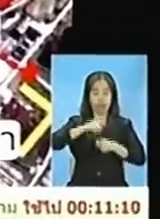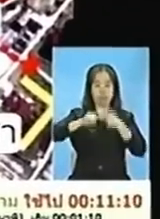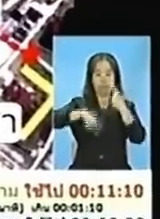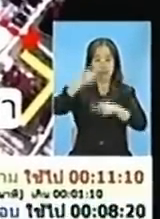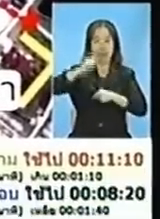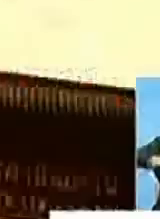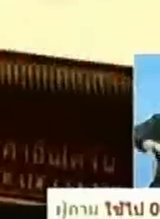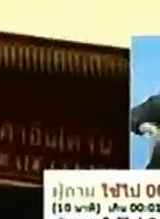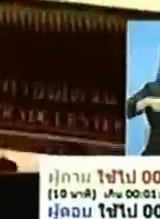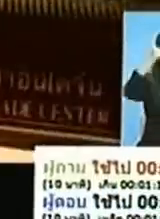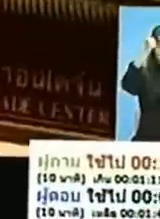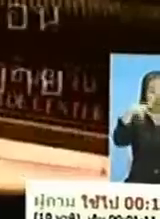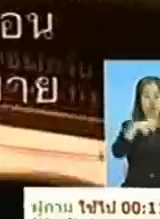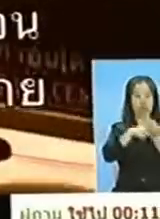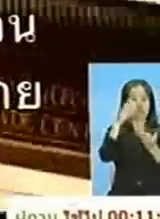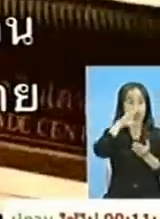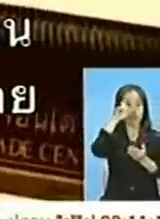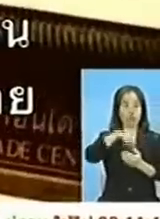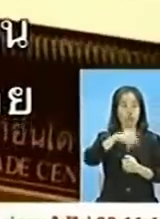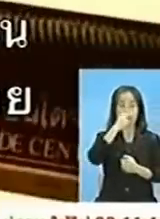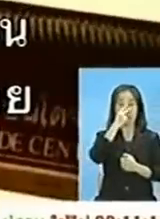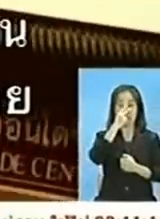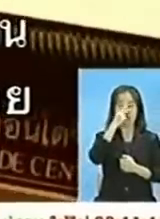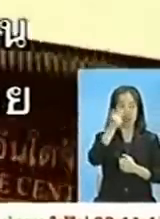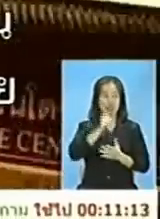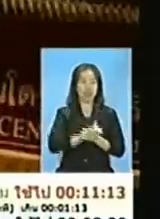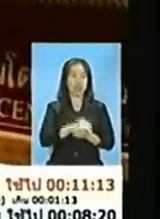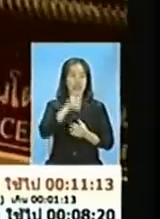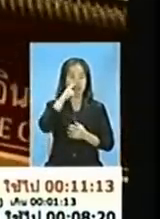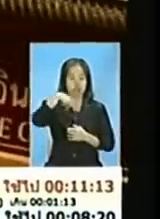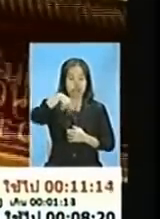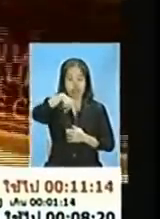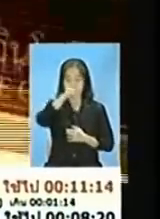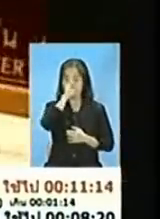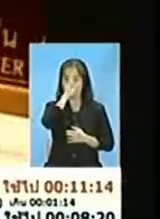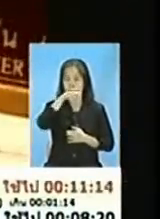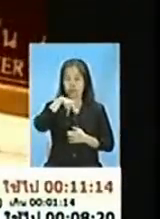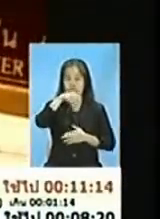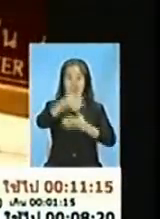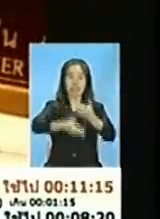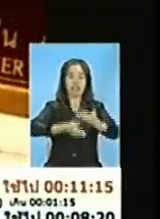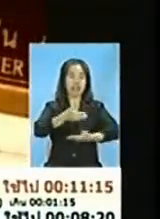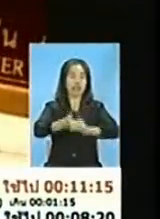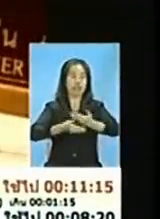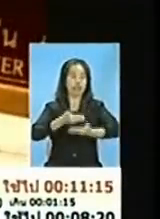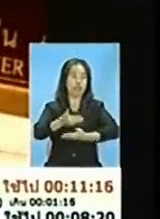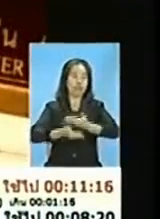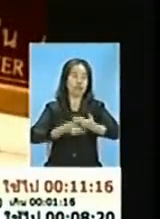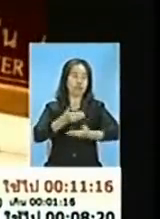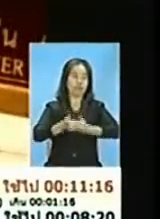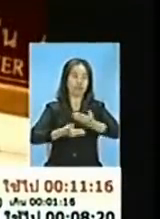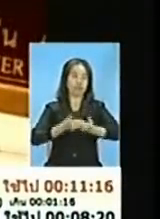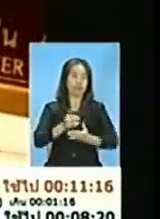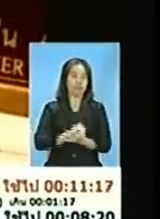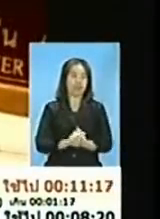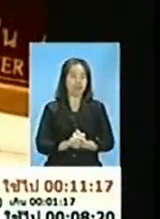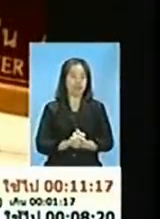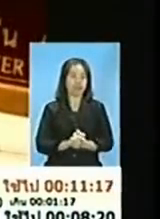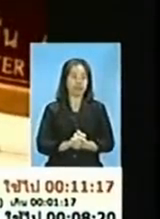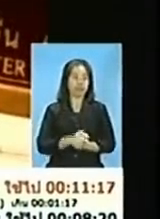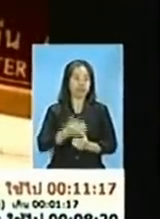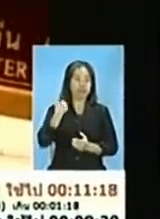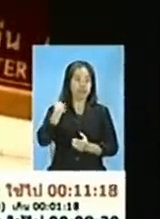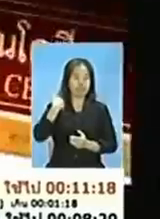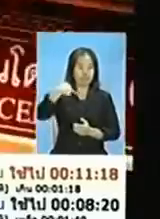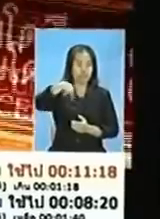ม.เดี๋ยวบอกเป็นเจ้าของจริงอีกเดี๋ยวบอกชิปเก่าอีกเดินเข้าไปศูนย์การค้าอินโดจีนตรงนี้แหละครับเส้นทางที่